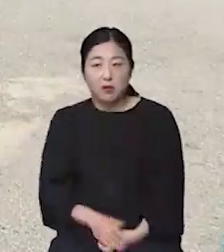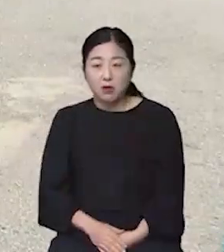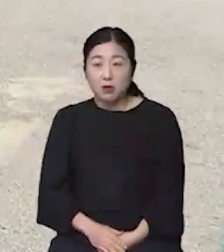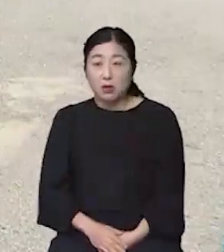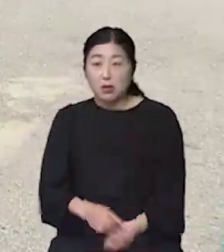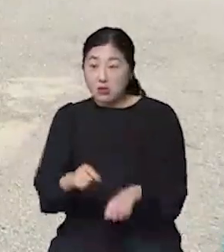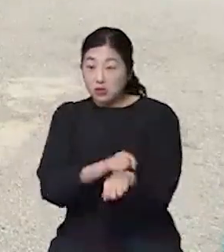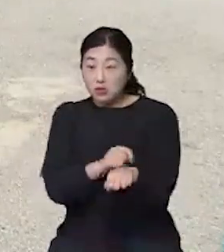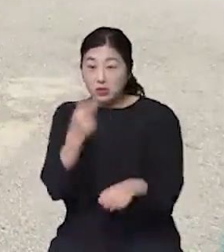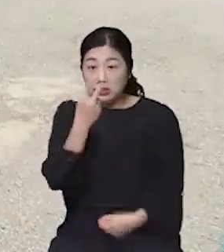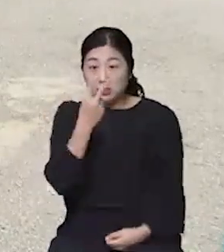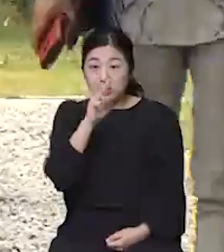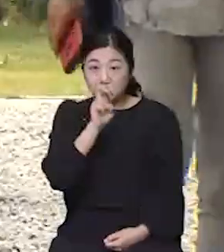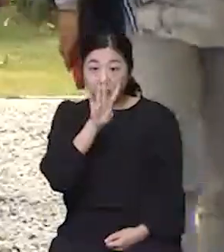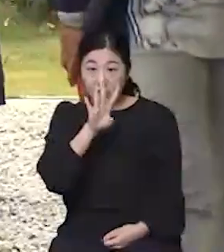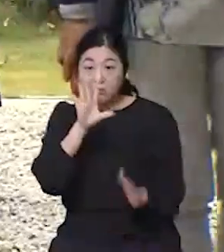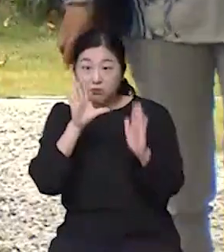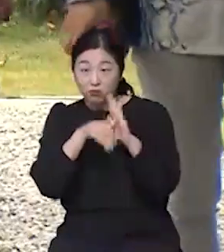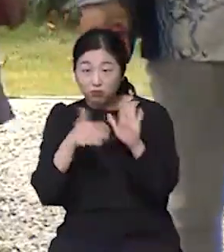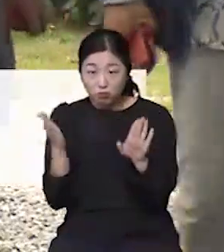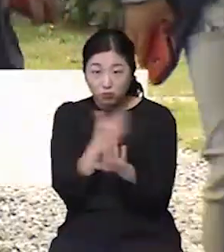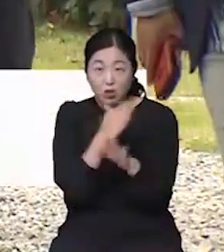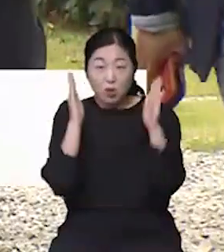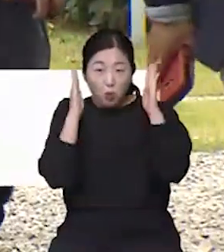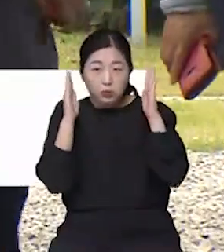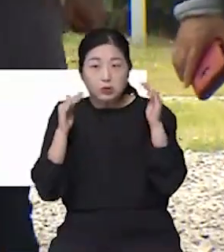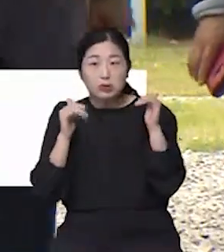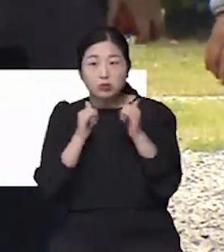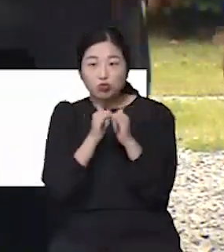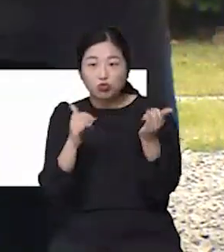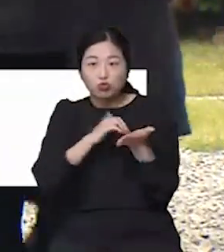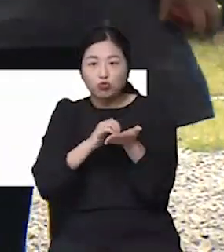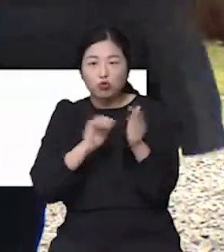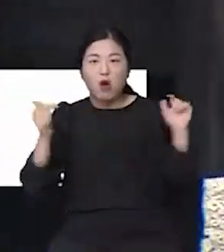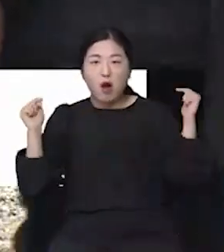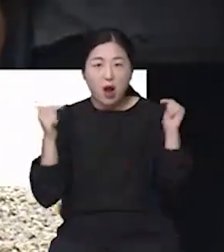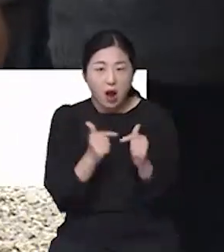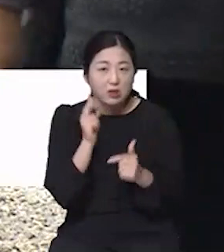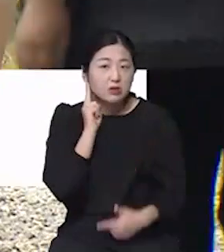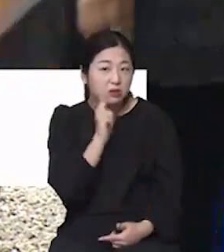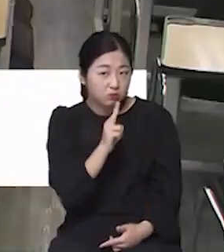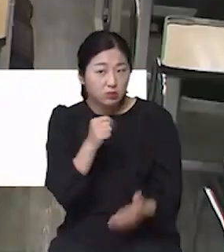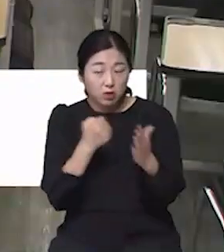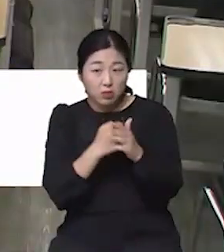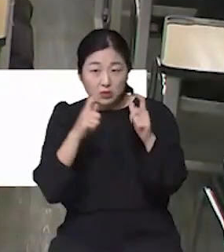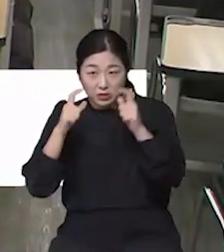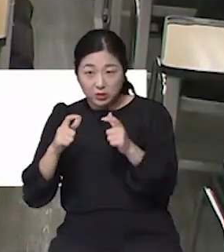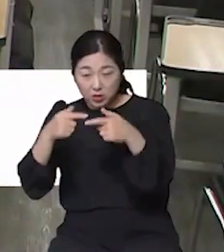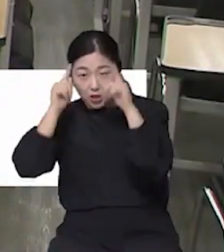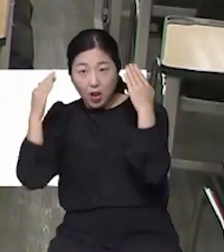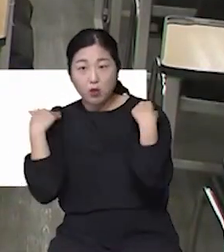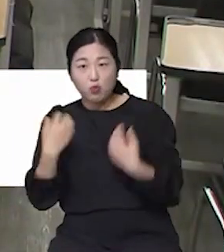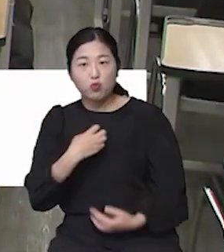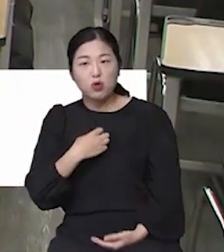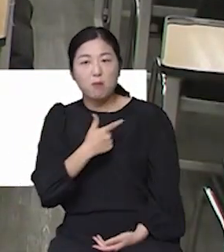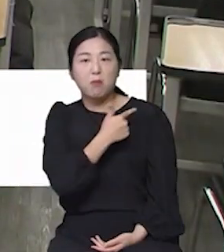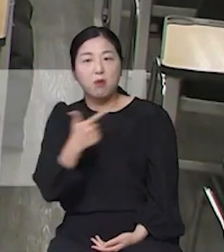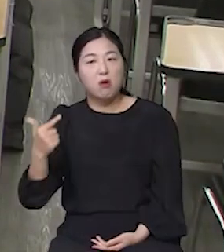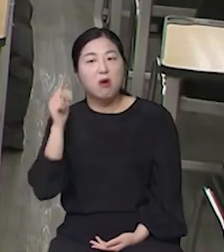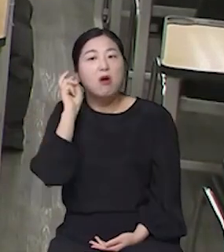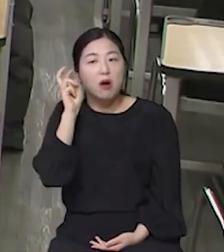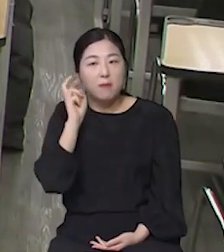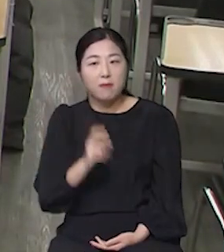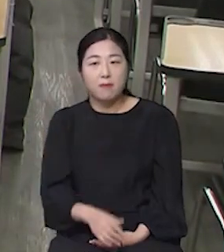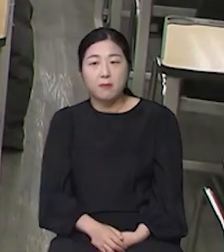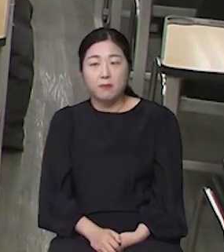특히 2024학년도부터는 학령 인구가 급속도로 줄어들 예정이어서 지역 대학의 위기감은 커질 수밖에